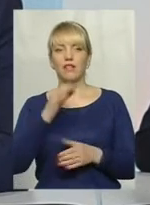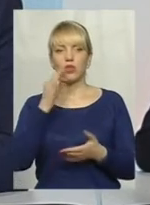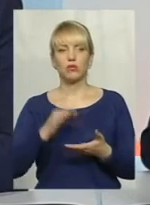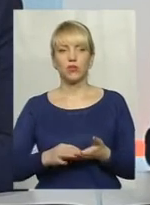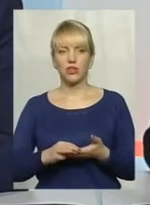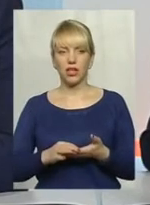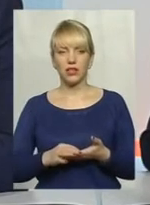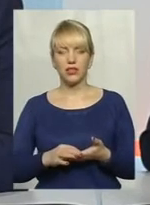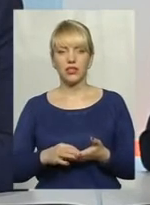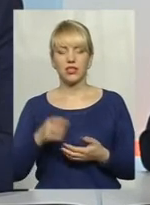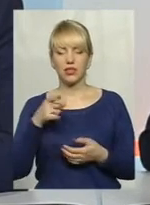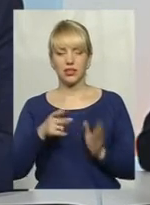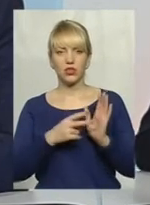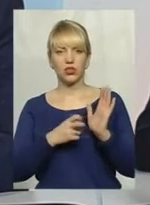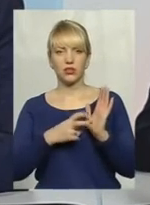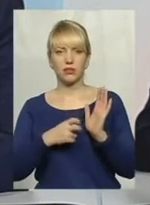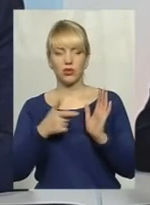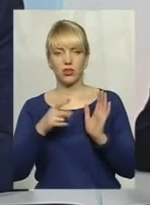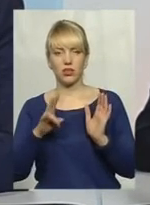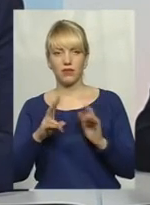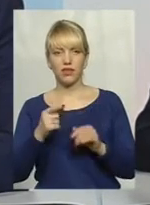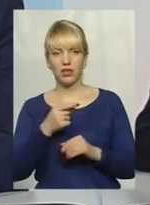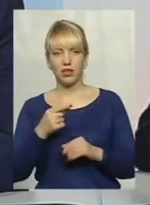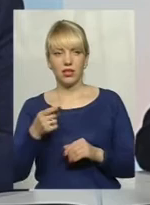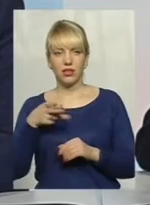від 1700 гривень до